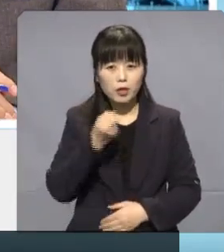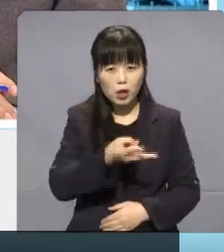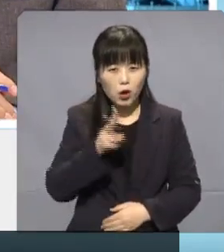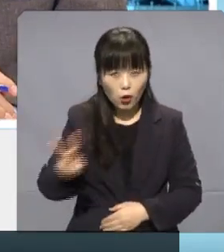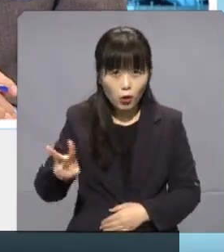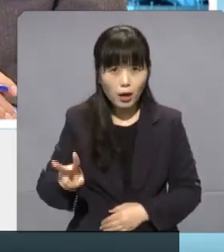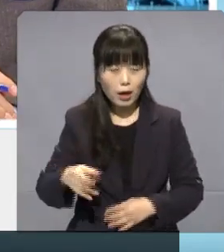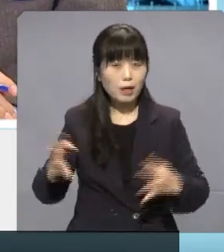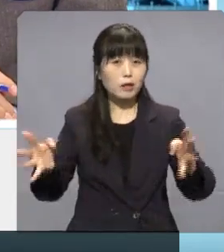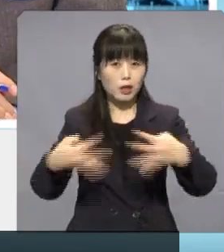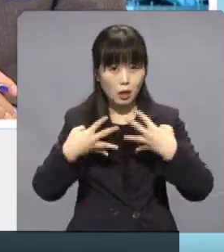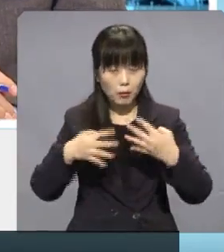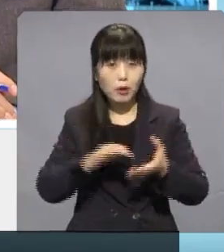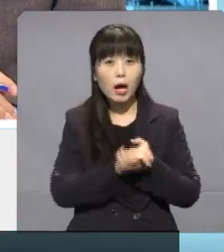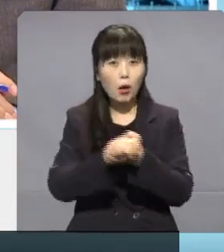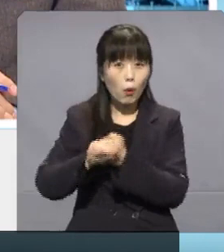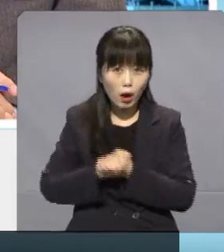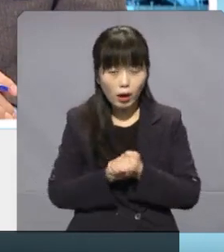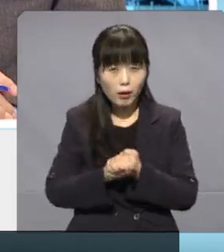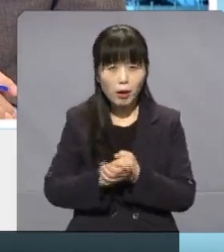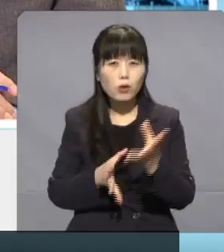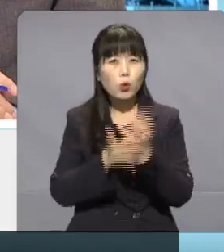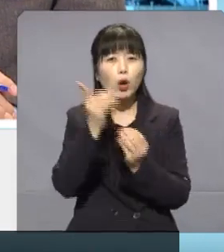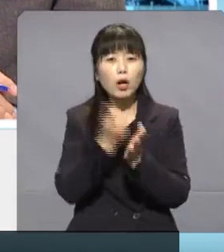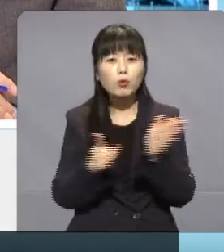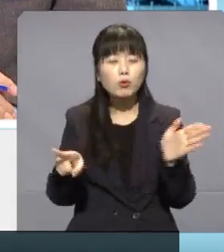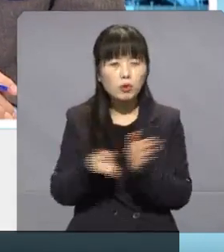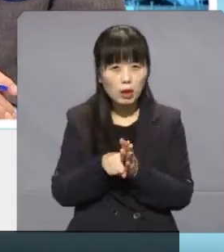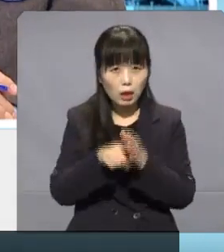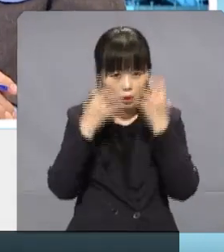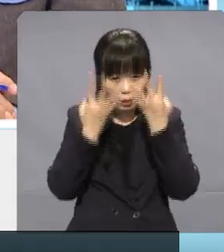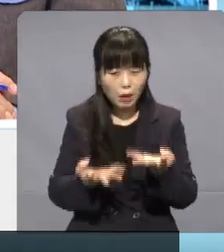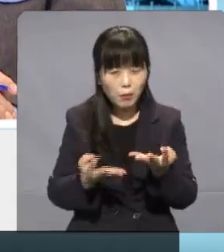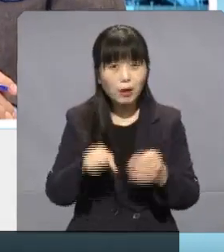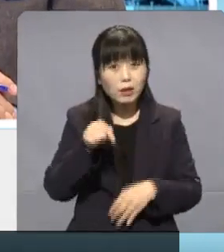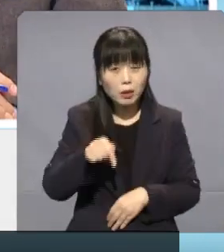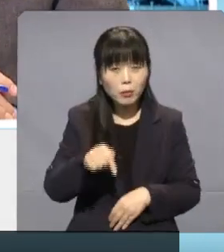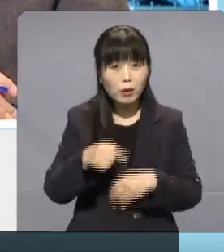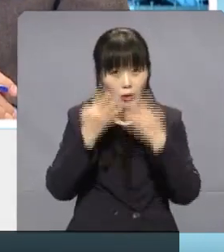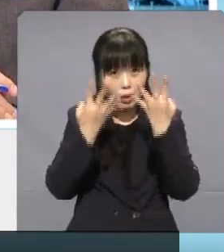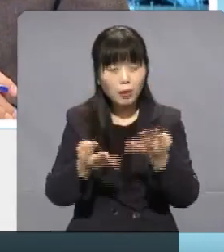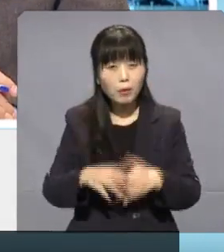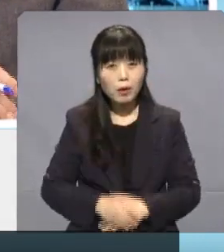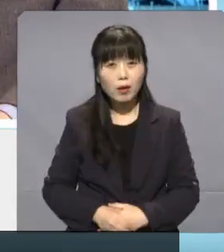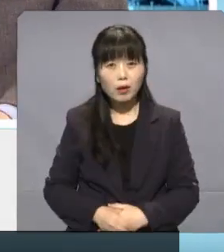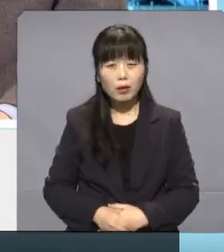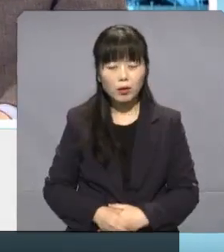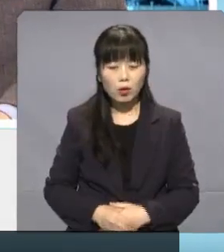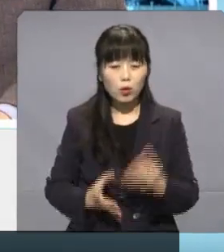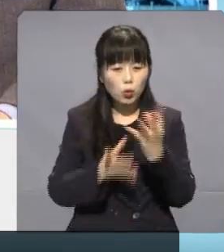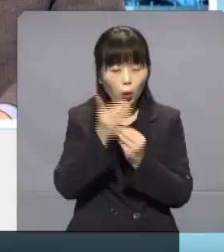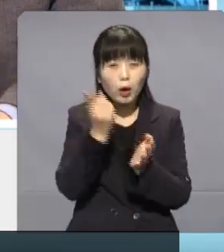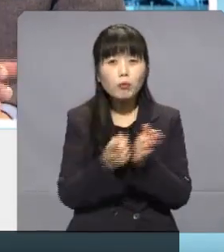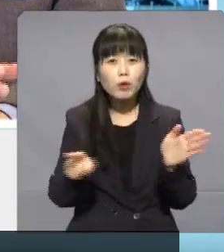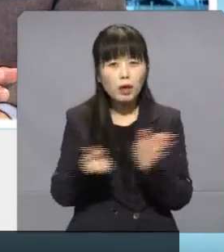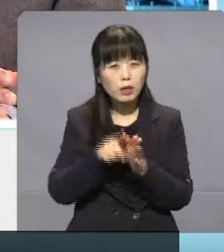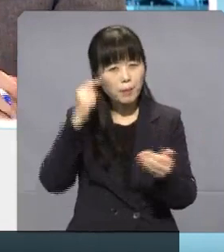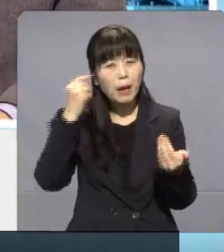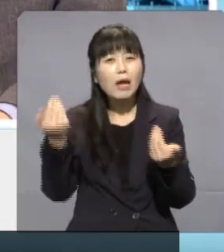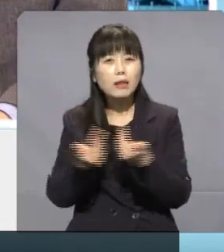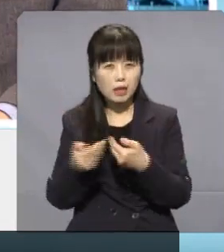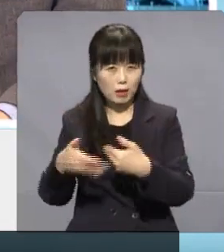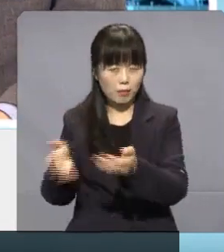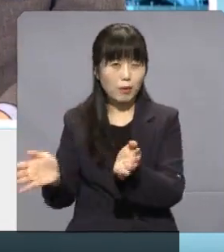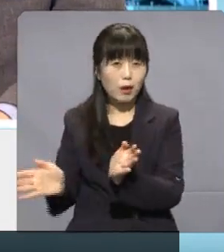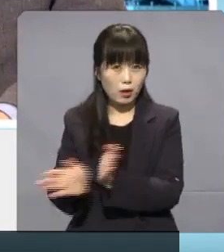극적인 타협과 화해, 뭐 통합을 위해서 위한 사면이냐, 이번 사면이. 예. 사실은 이런 통합이 되려면은요, 반대편